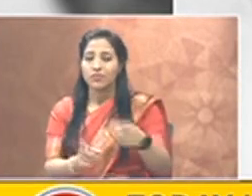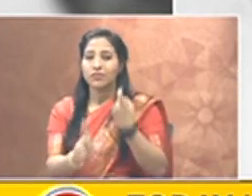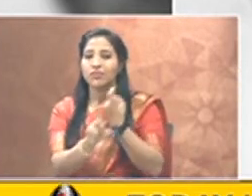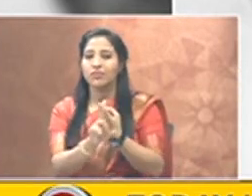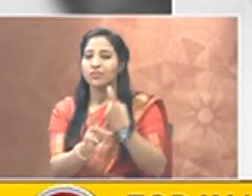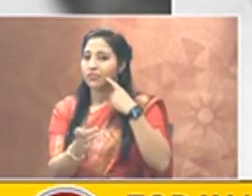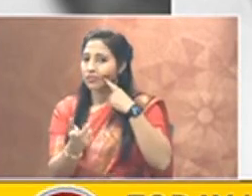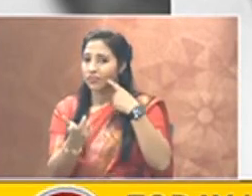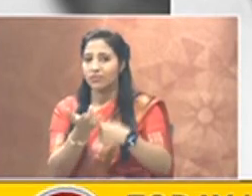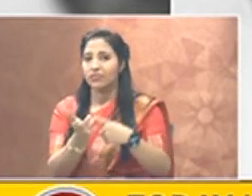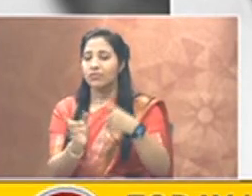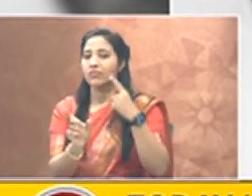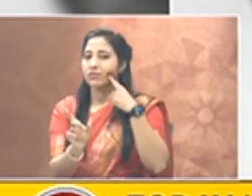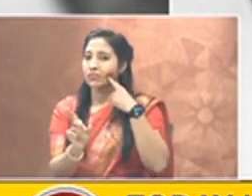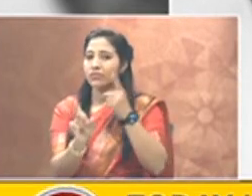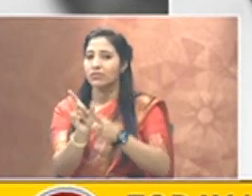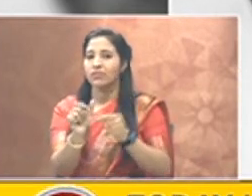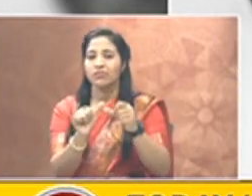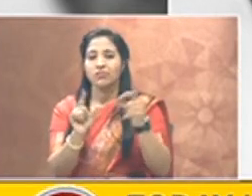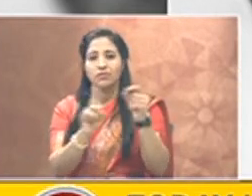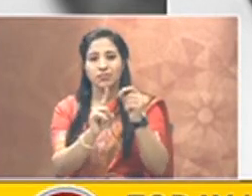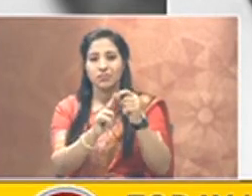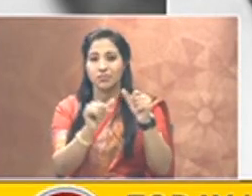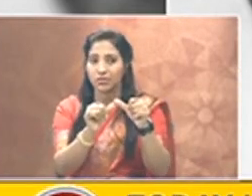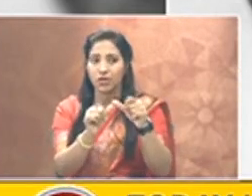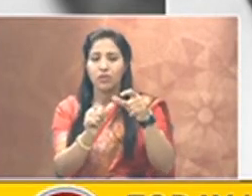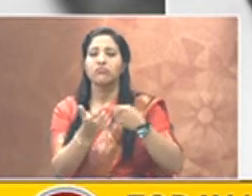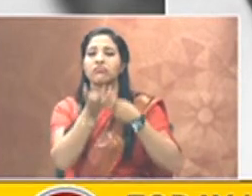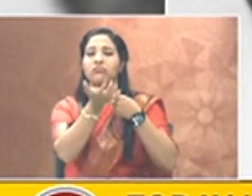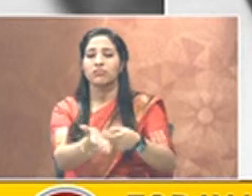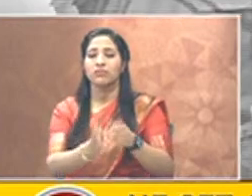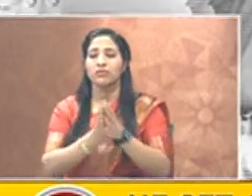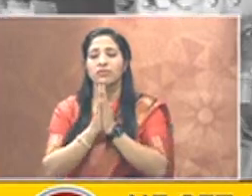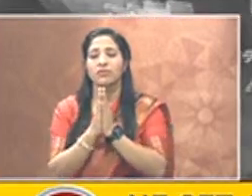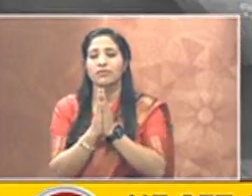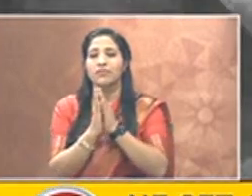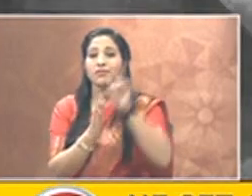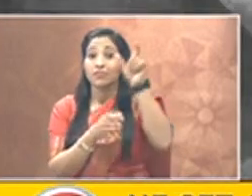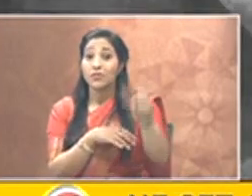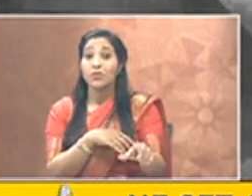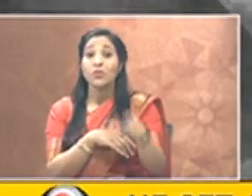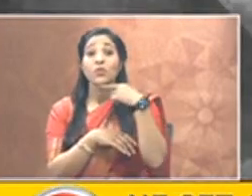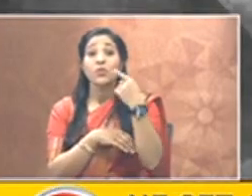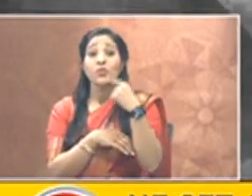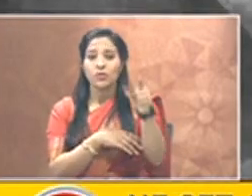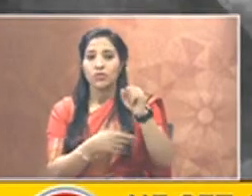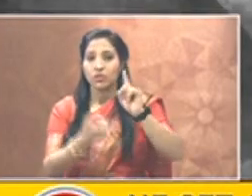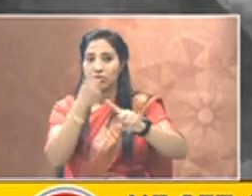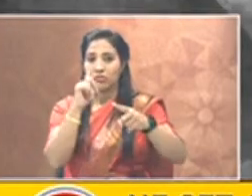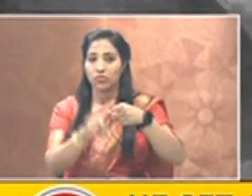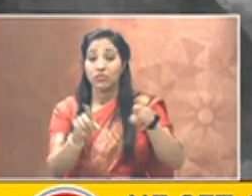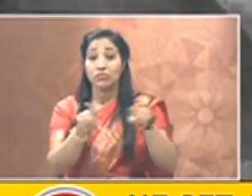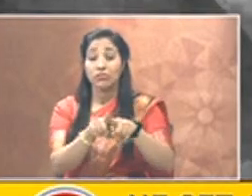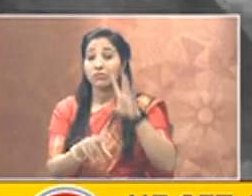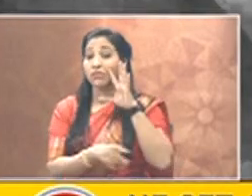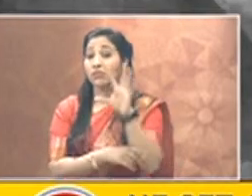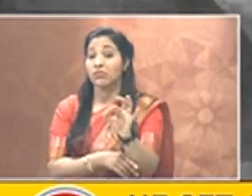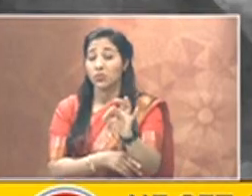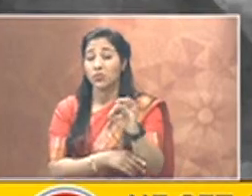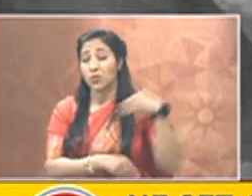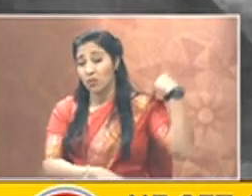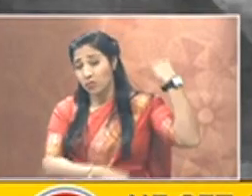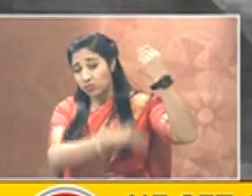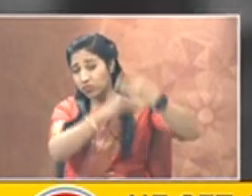भी श्रद्धापूर्वक नमन करने का दिन है। उन्होंने इतिहास के महत्वपूर्ण दौर